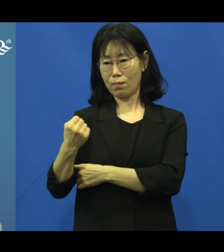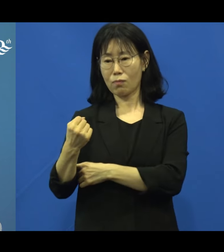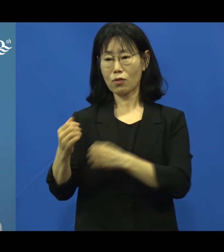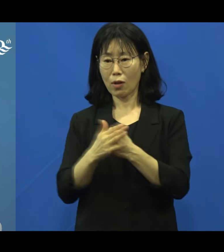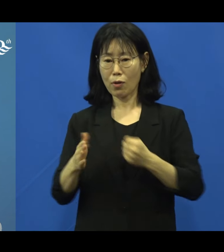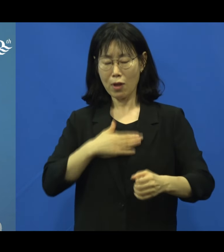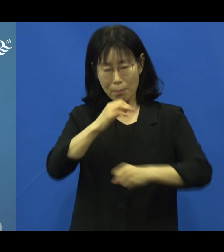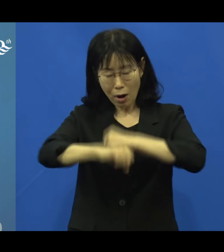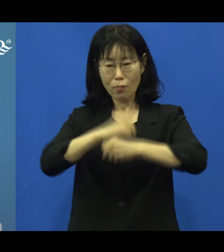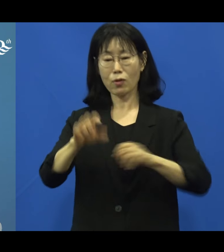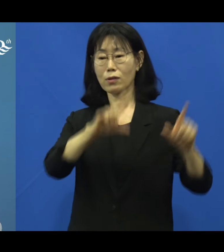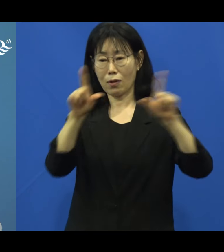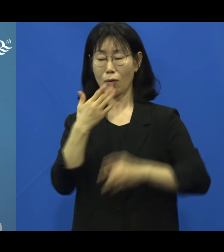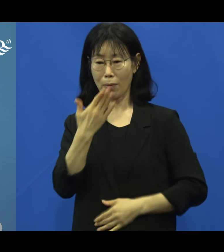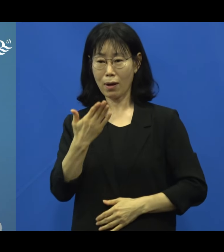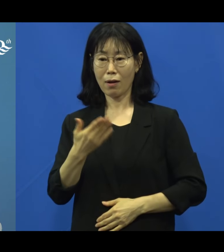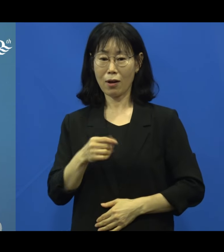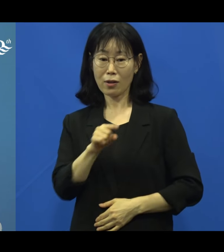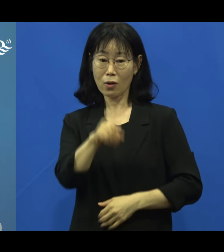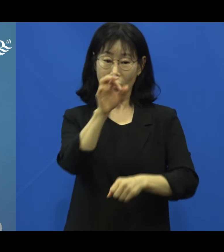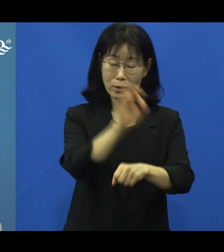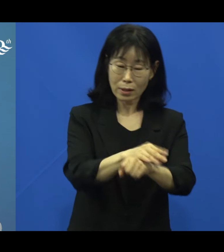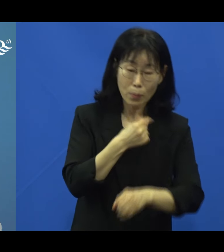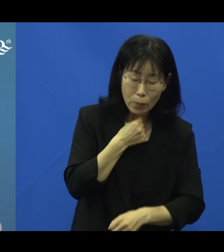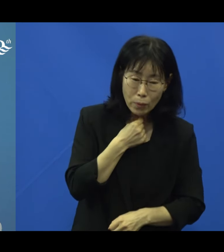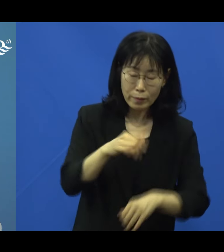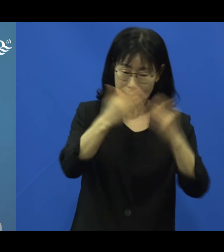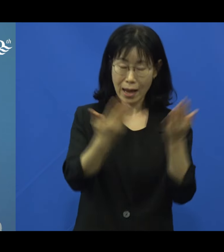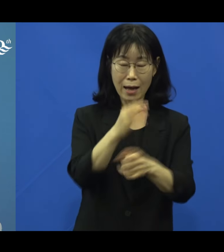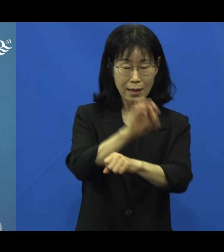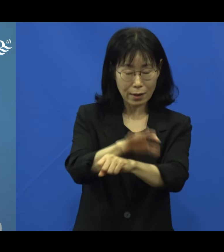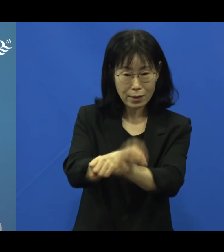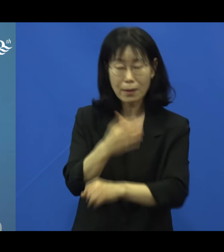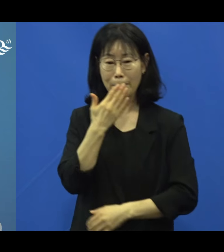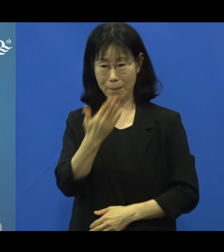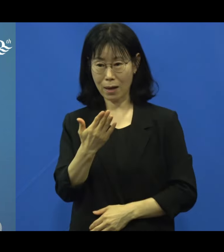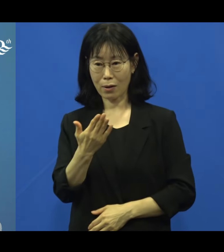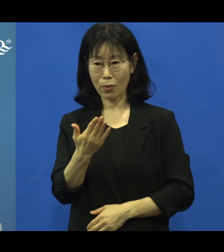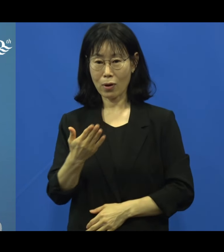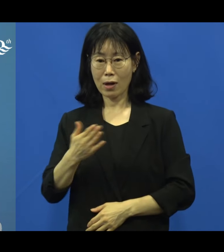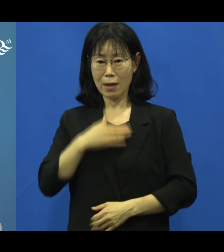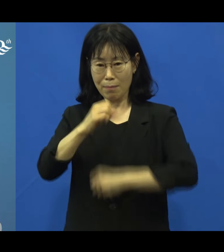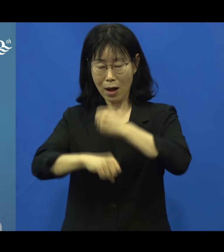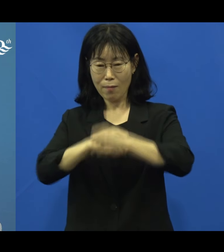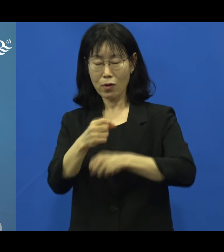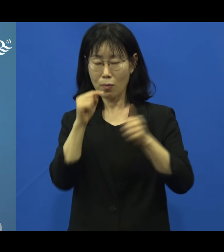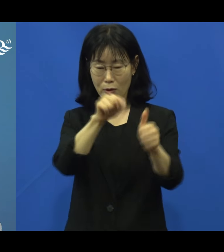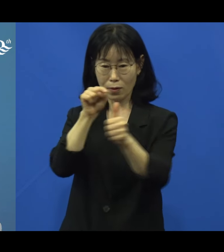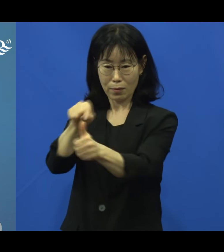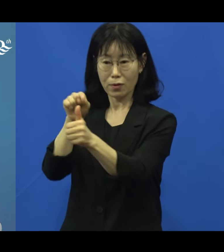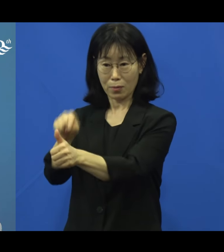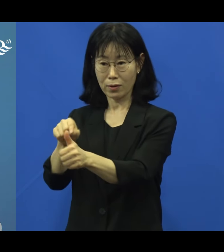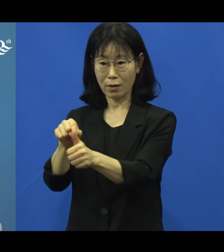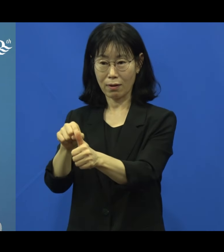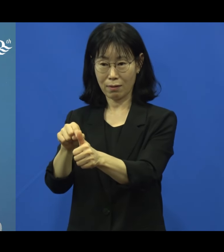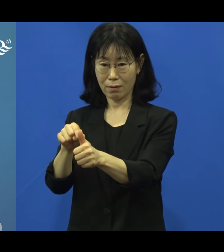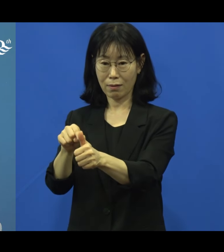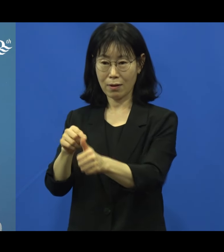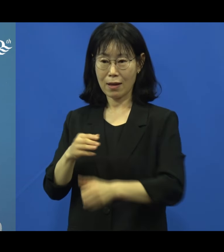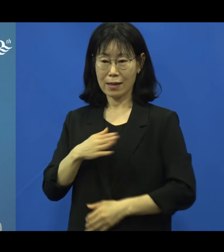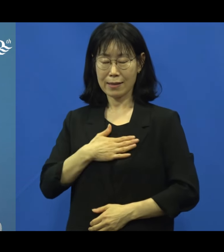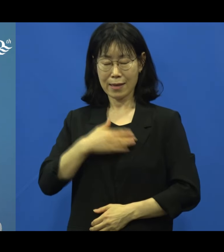내 생각에는 얘기잖아요. 여러분, 언제나 뭘 얘기하면 결론을 자기가 내는 사람이 있어요. 내 생각은,